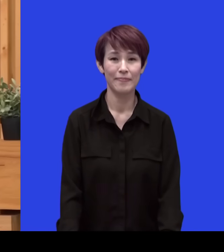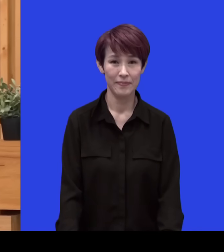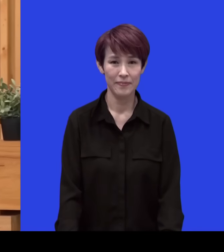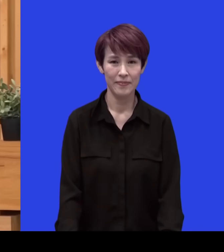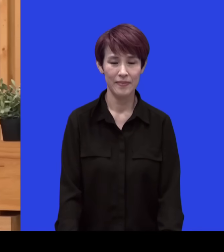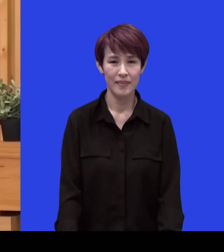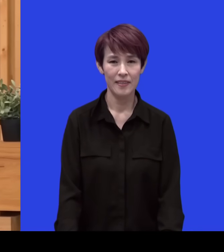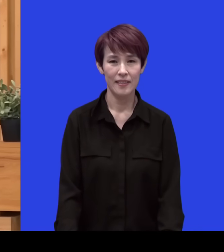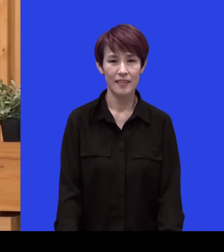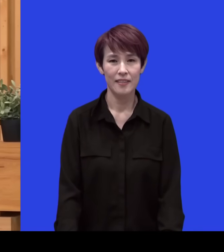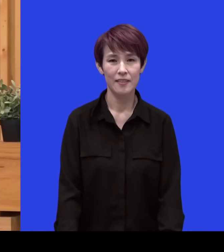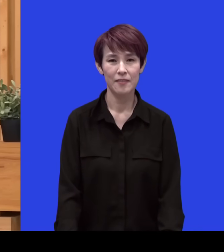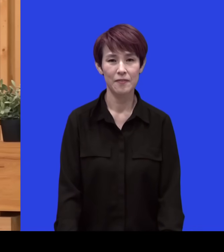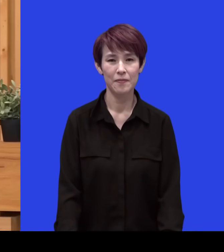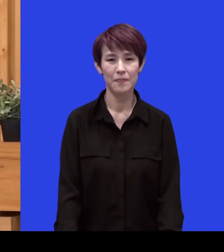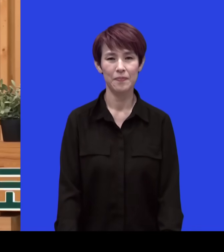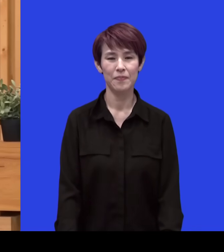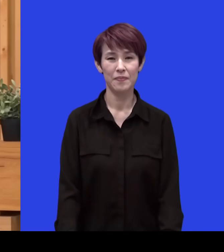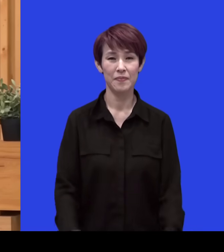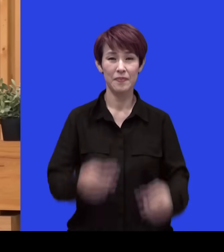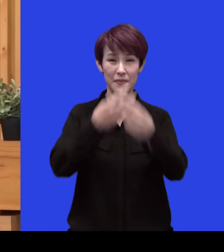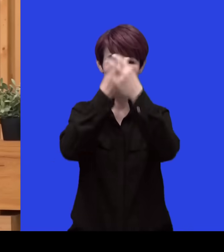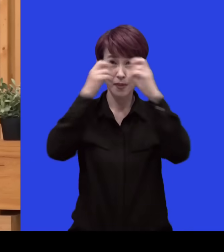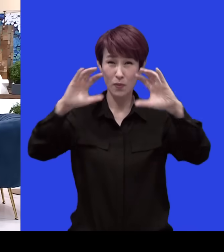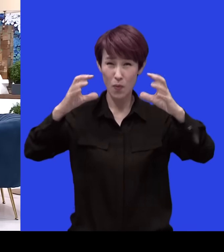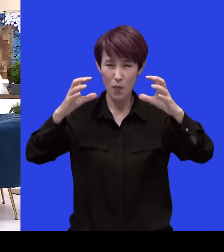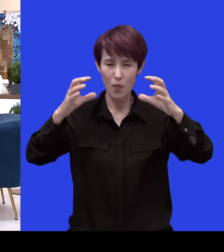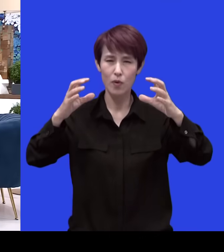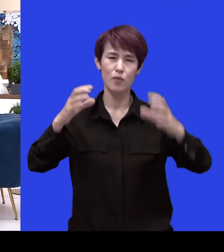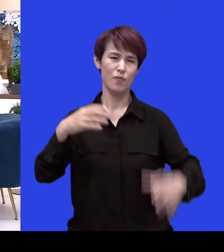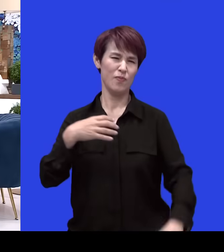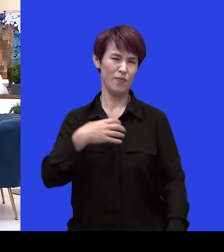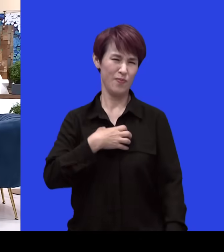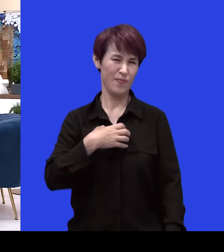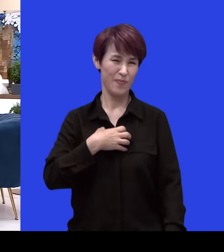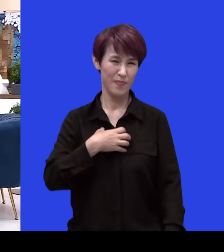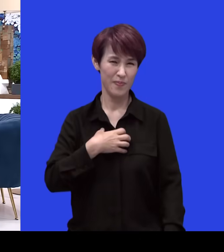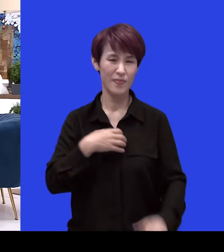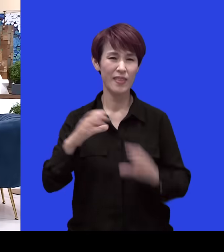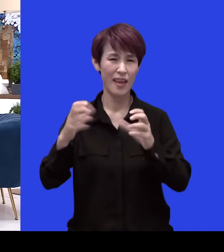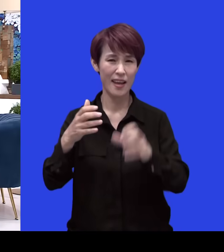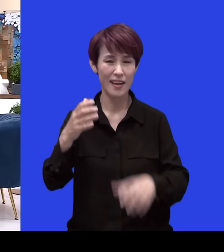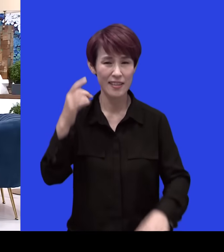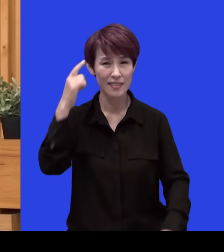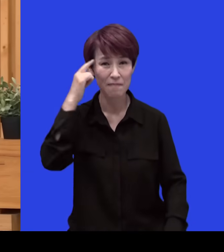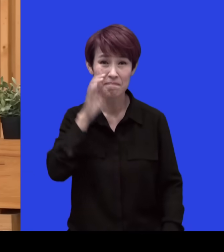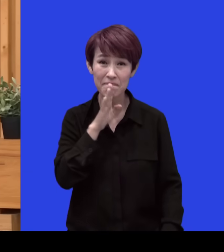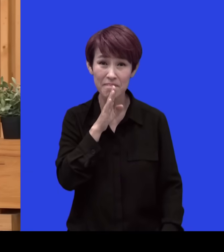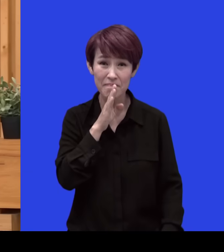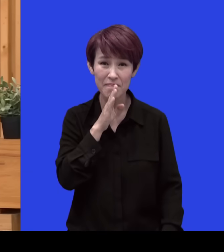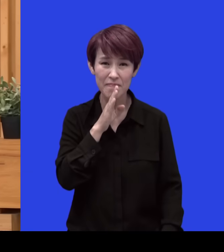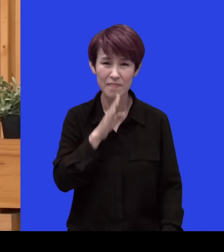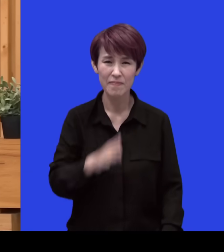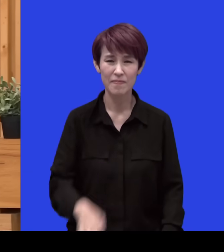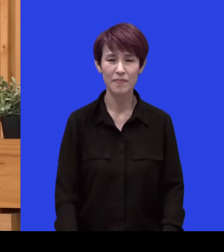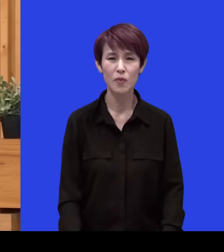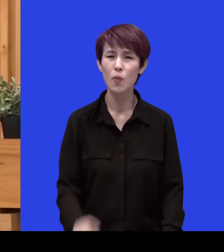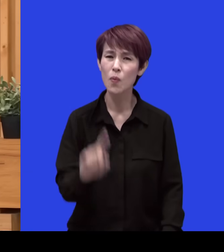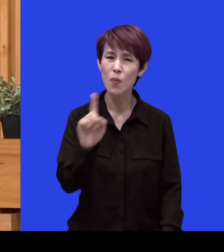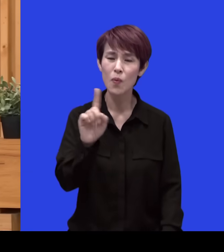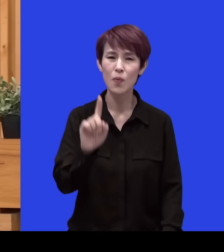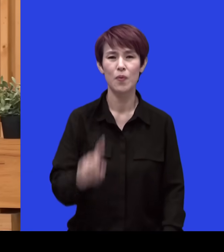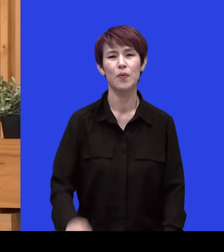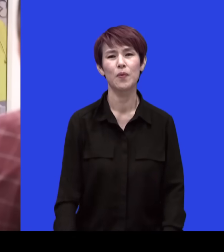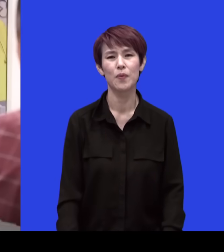저희가 그냥 느끼기에도 일단 멕시코 하면 일단 치안이 좀 불안하다라고 알고 있는데 예. 좀 위험하고 좀 사역하는데